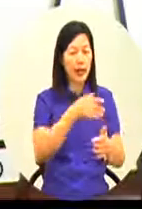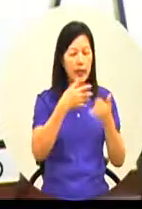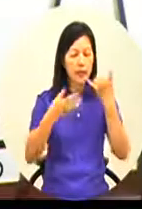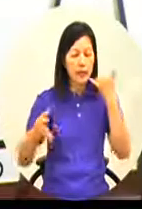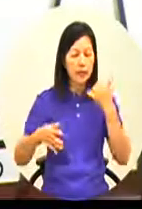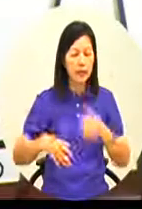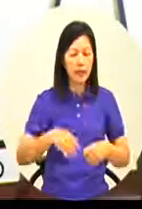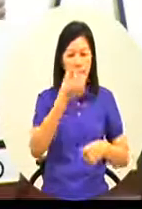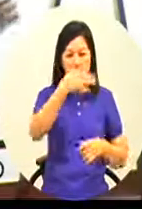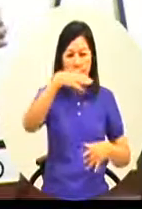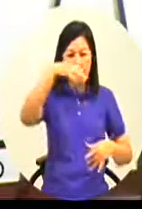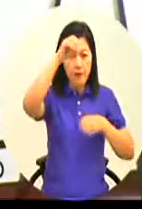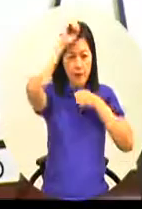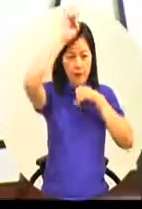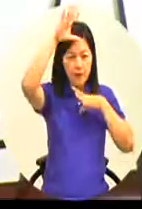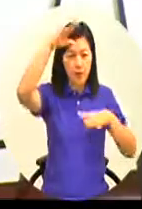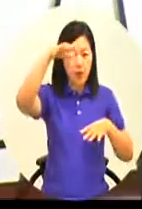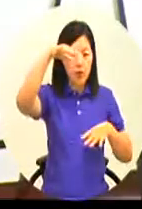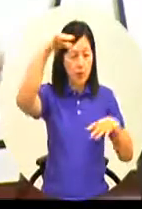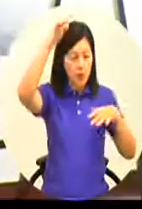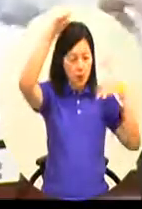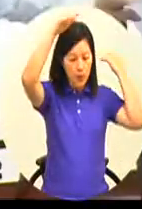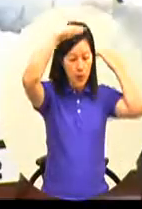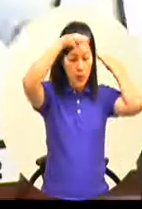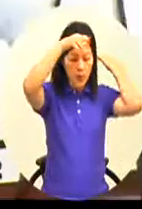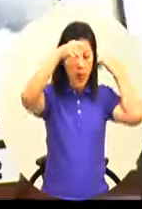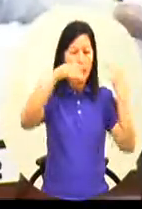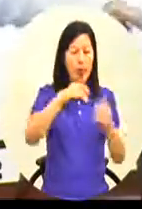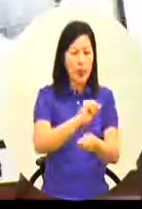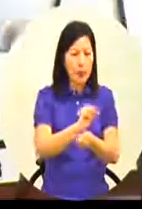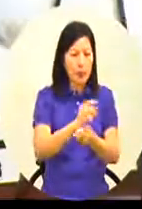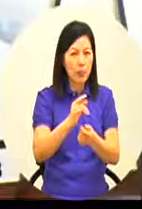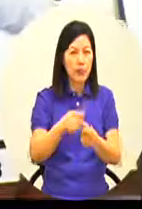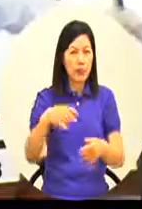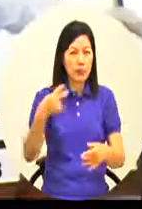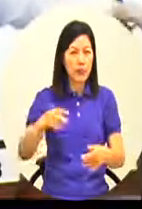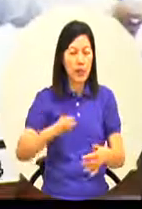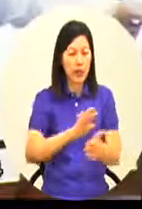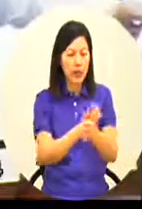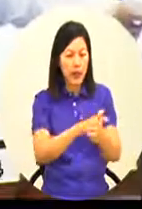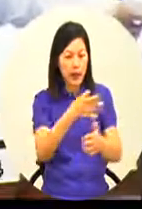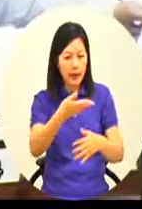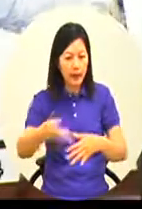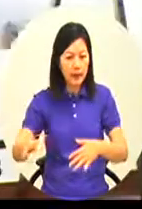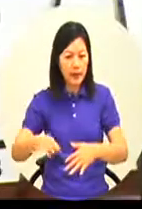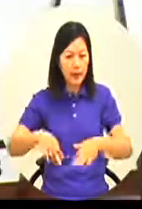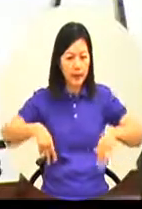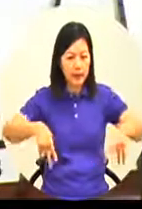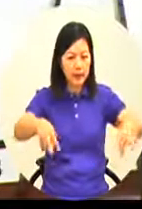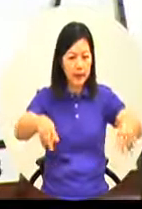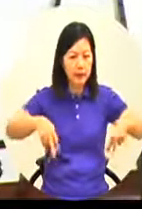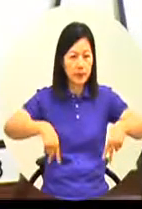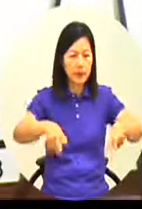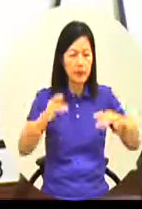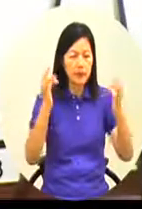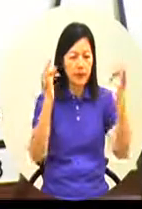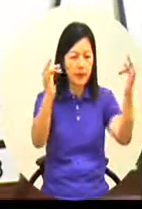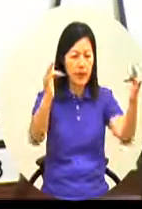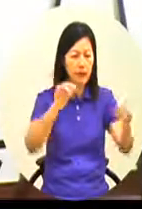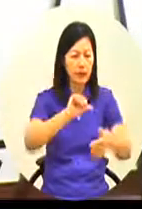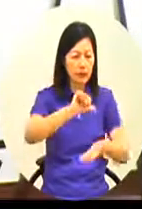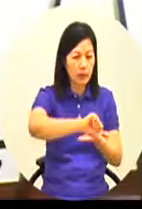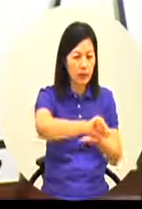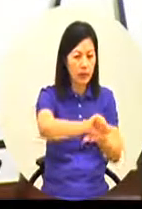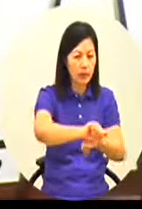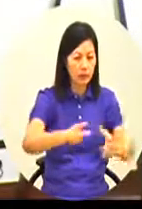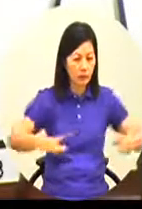个是中华路上的凤凰木，那行道树也蛮那个种树的地方也蛮宽的。那还有一